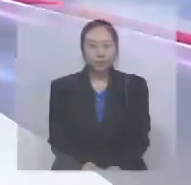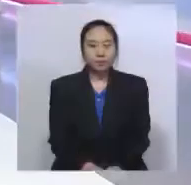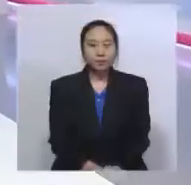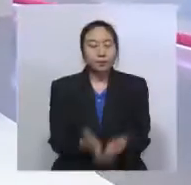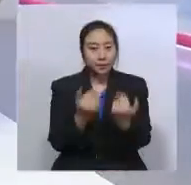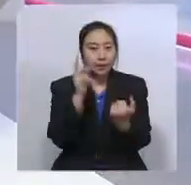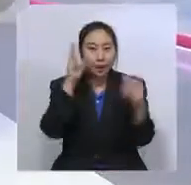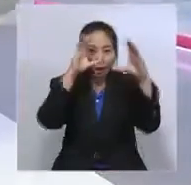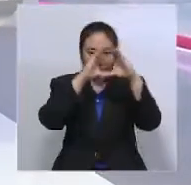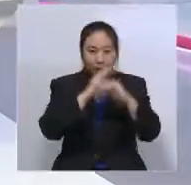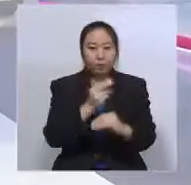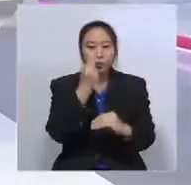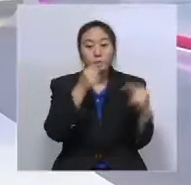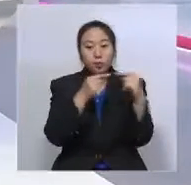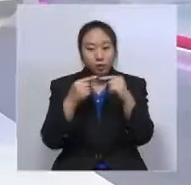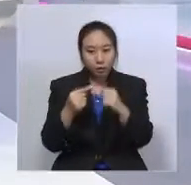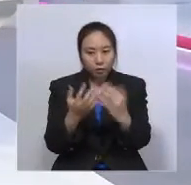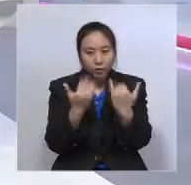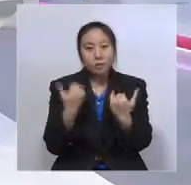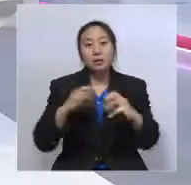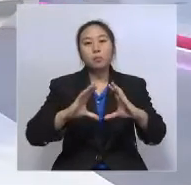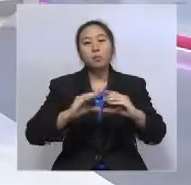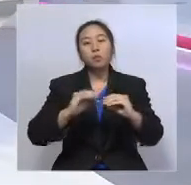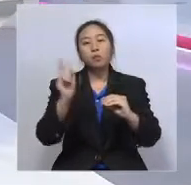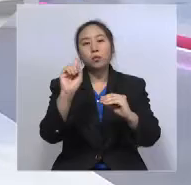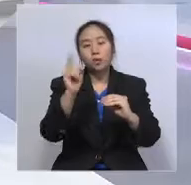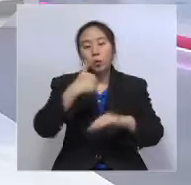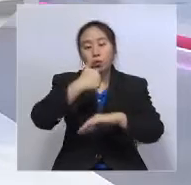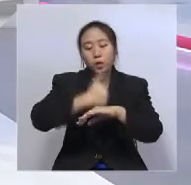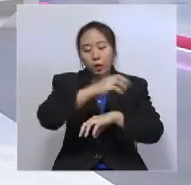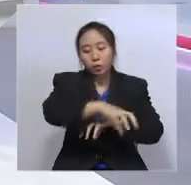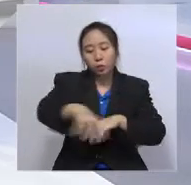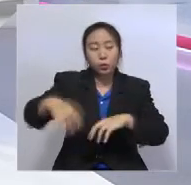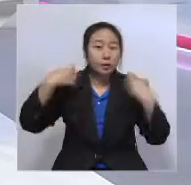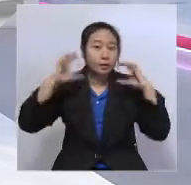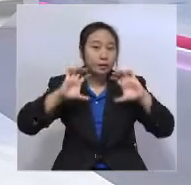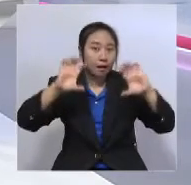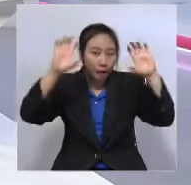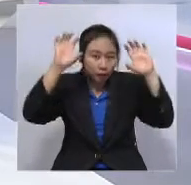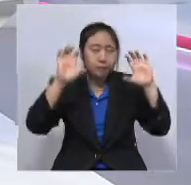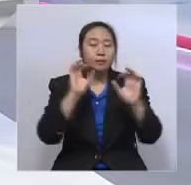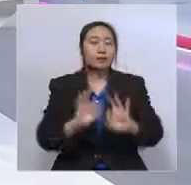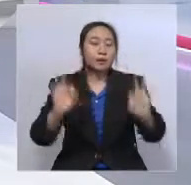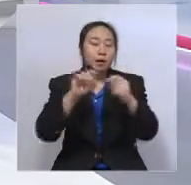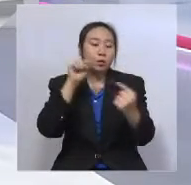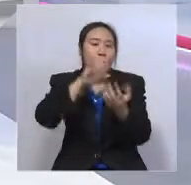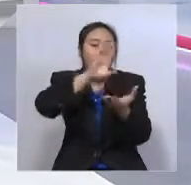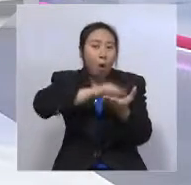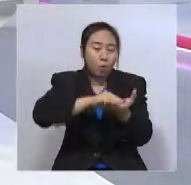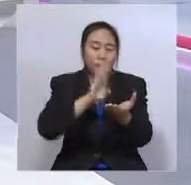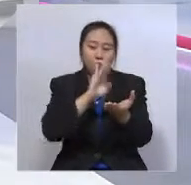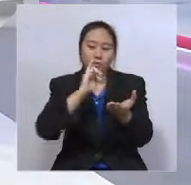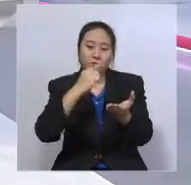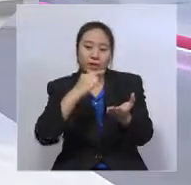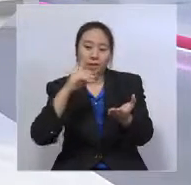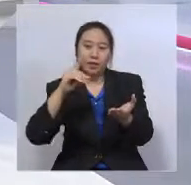กลับมารับชมข่าวค่ำ MPT กันต่อนะคะมีวันนี้มีการประชุมในเรื่องของหัวหน้าส่วนราชการกันเน้นย้ำในเรื่องของข้อมูล Big Data นั่นเองหรือท่